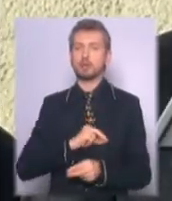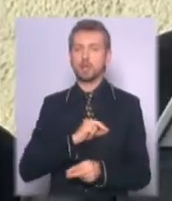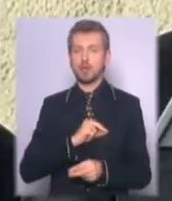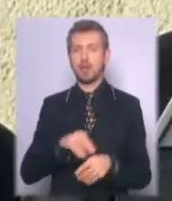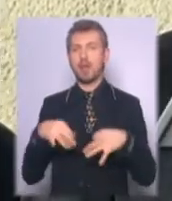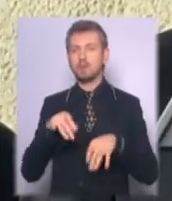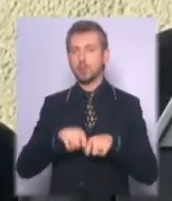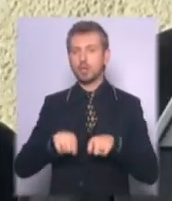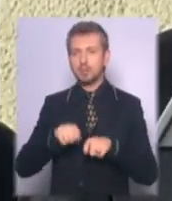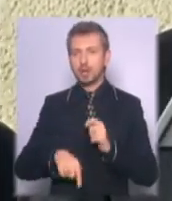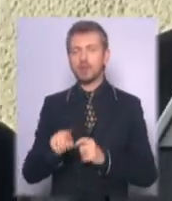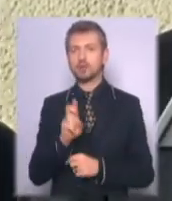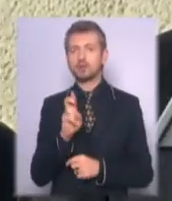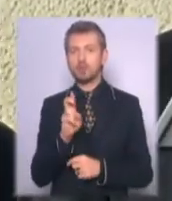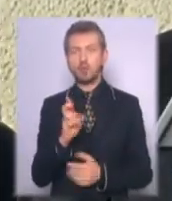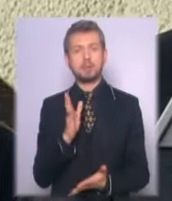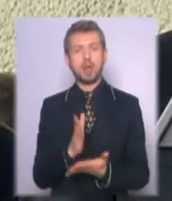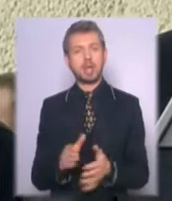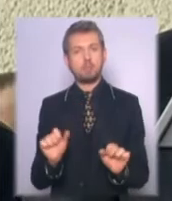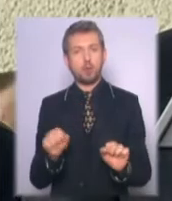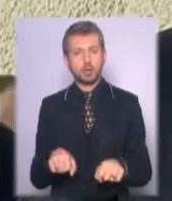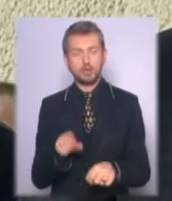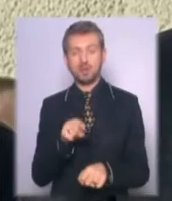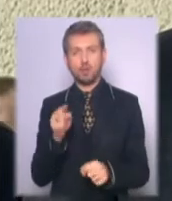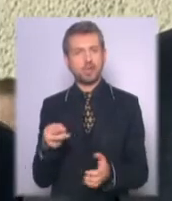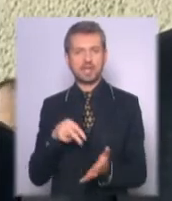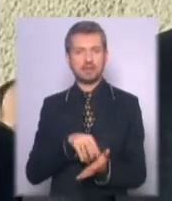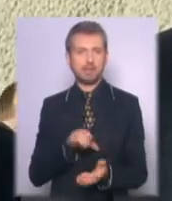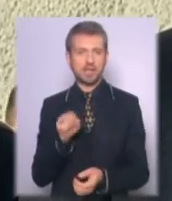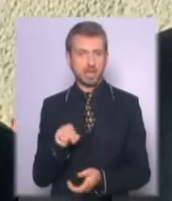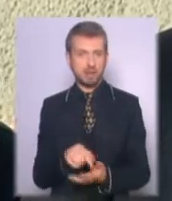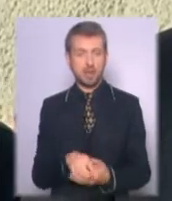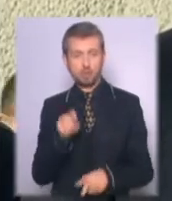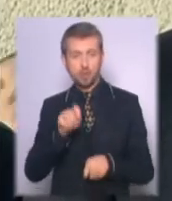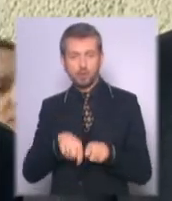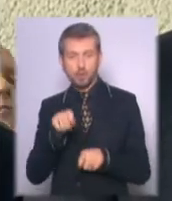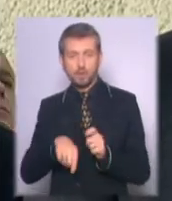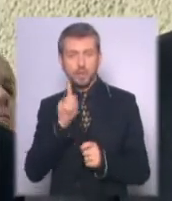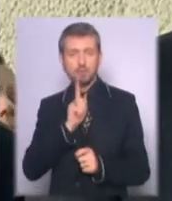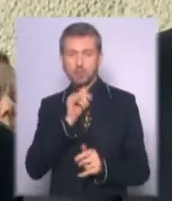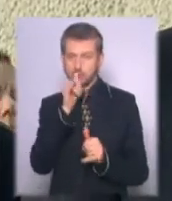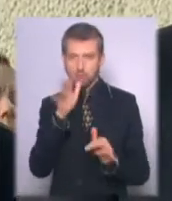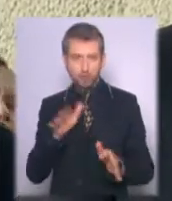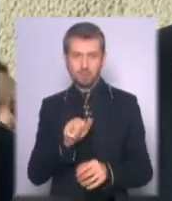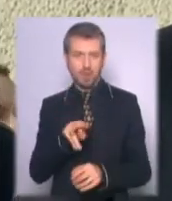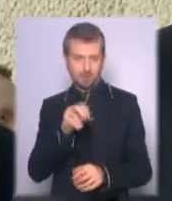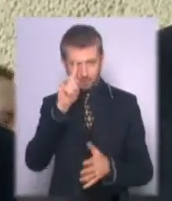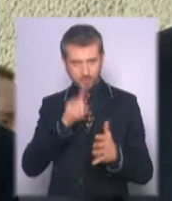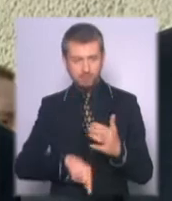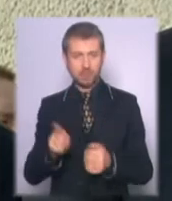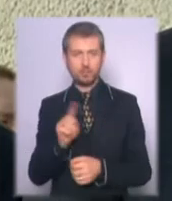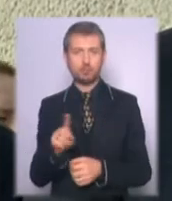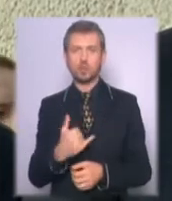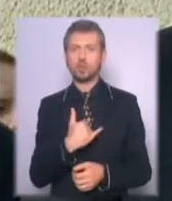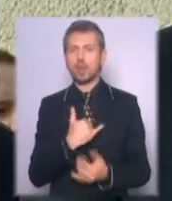автоінспекції для того, щоб мали можливість і вони не ставали там. Проконтролювати поки що не можемо, але впевнений в тому, що у нас